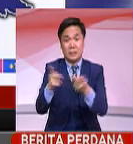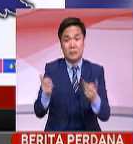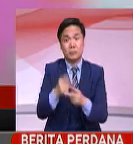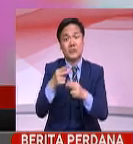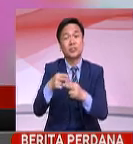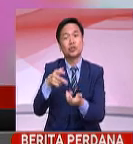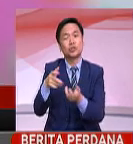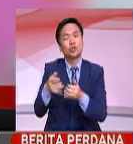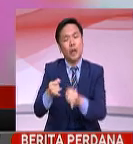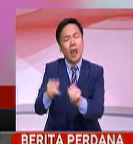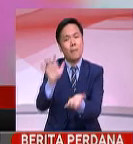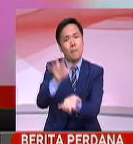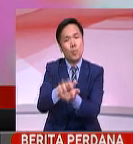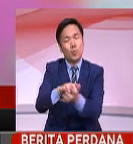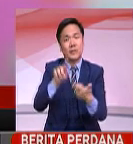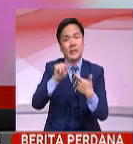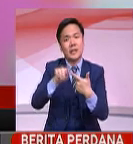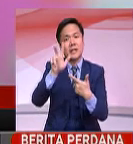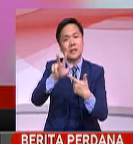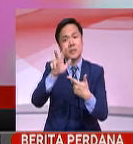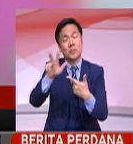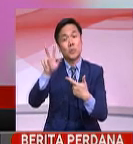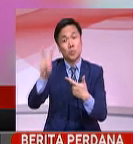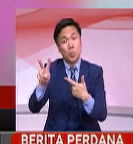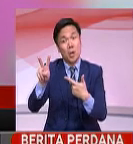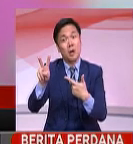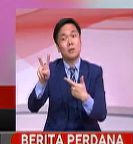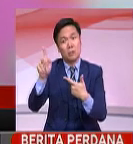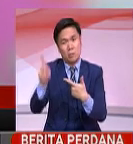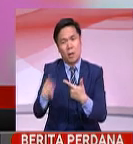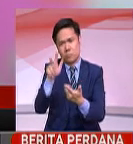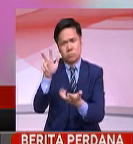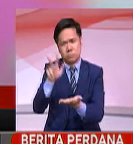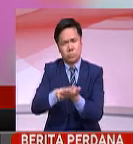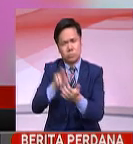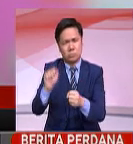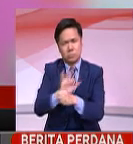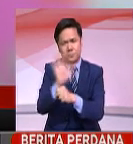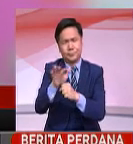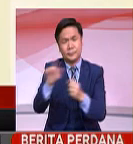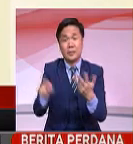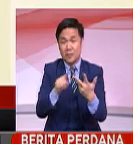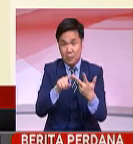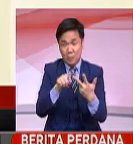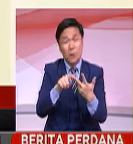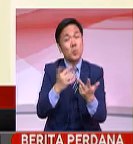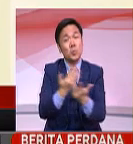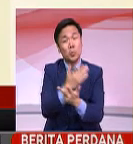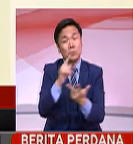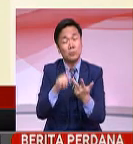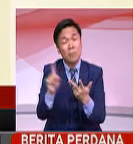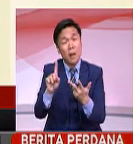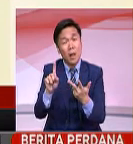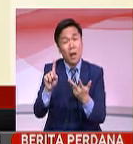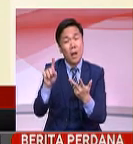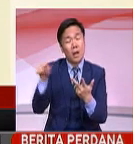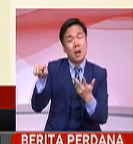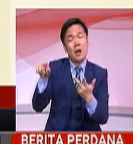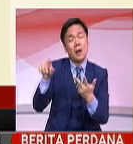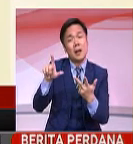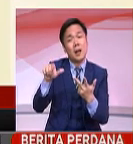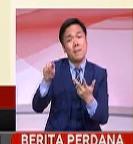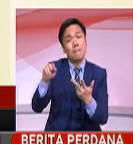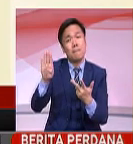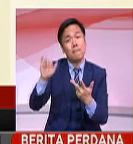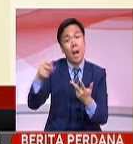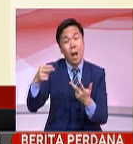Jalan Puchong dengan lebih 332 individu didapati positif. Satu lagi kluster turut dikesan melibatkan daerah Lembah Pantai